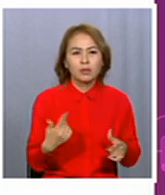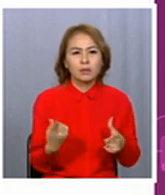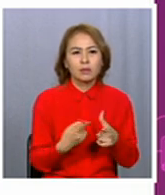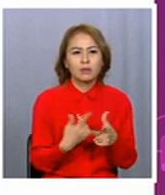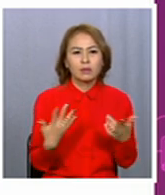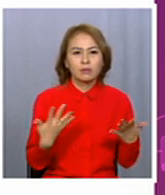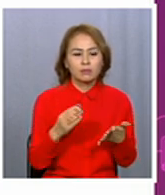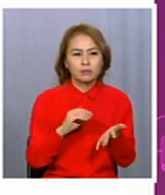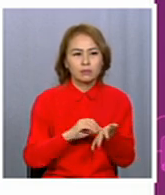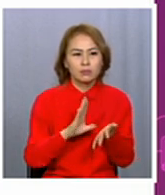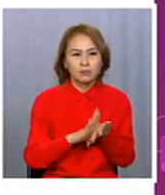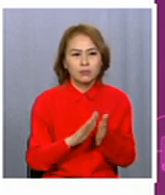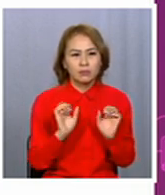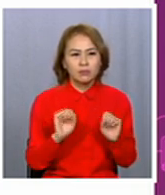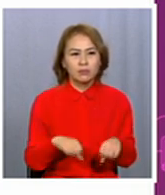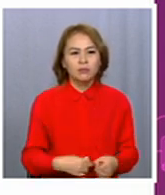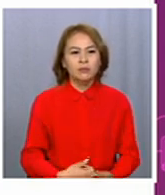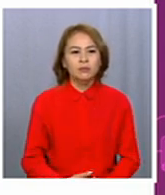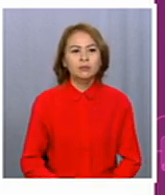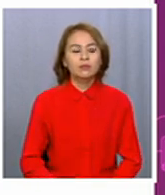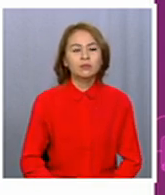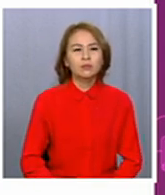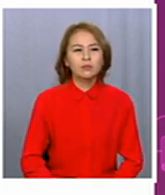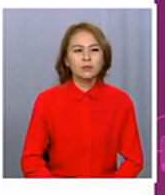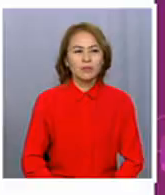болады? Ойланып көріңдерші.